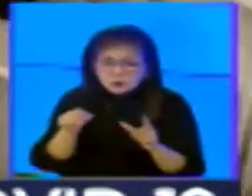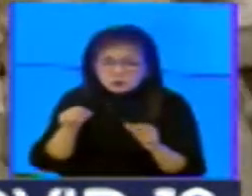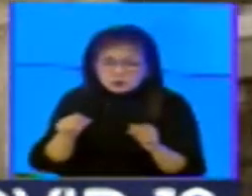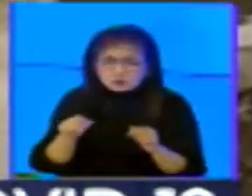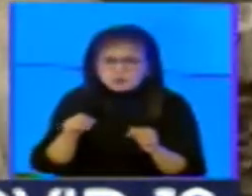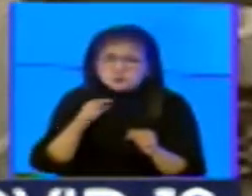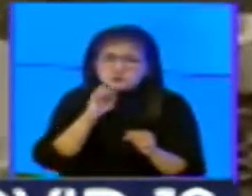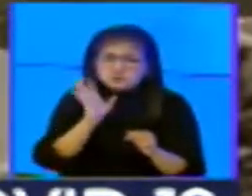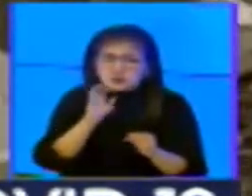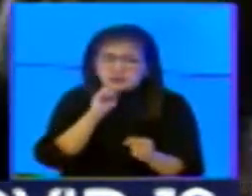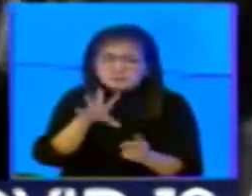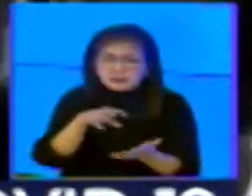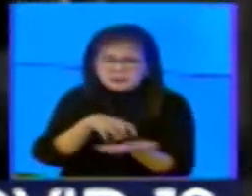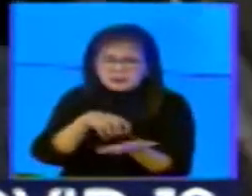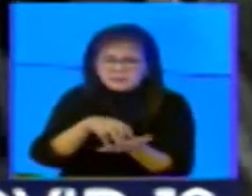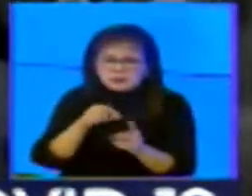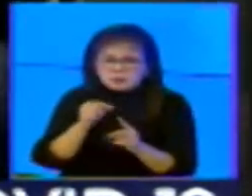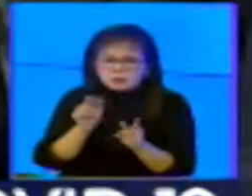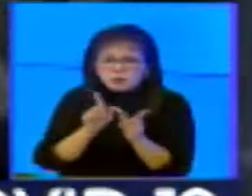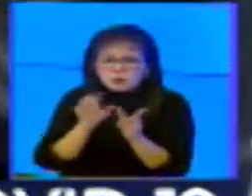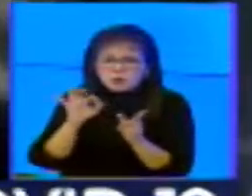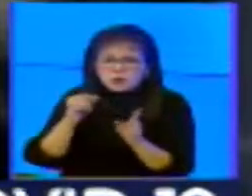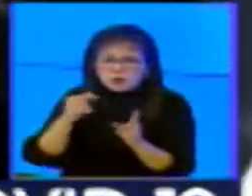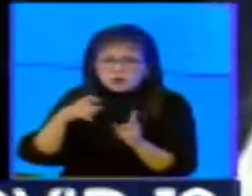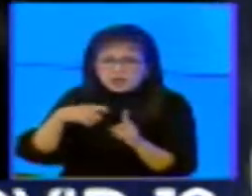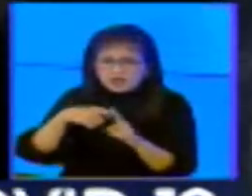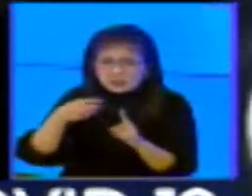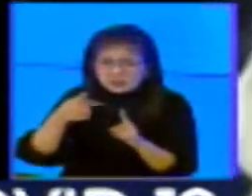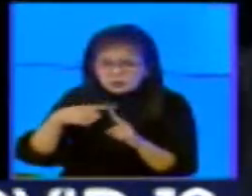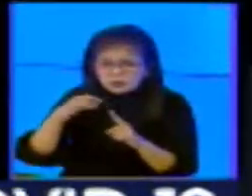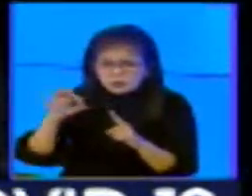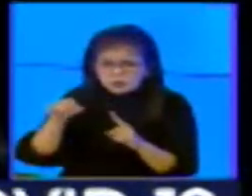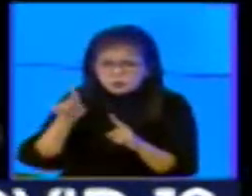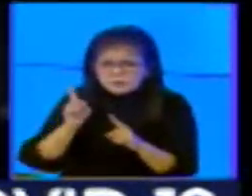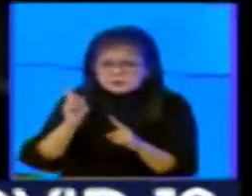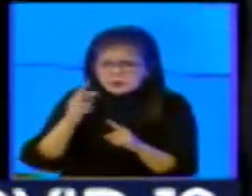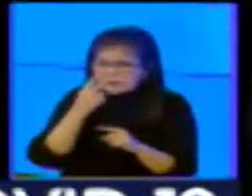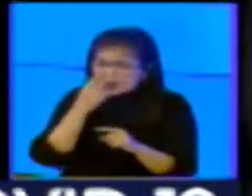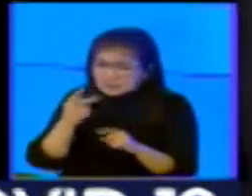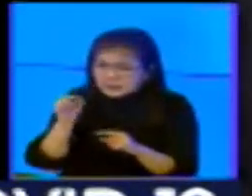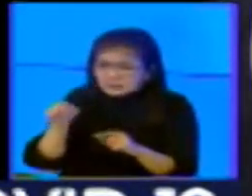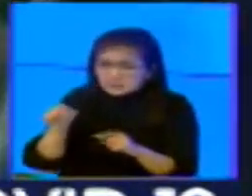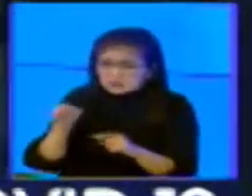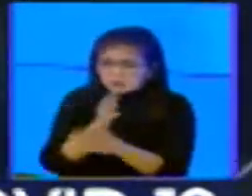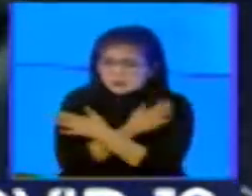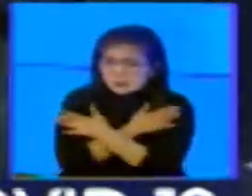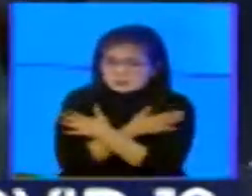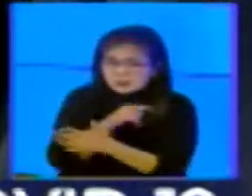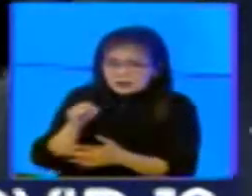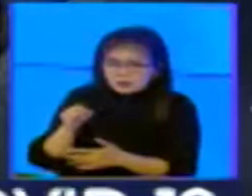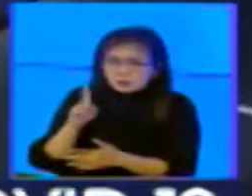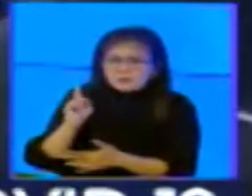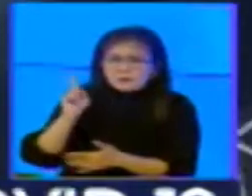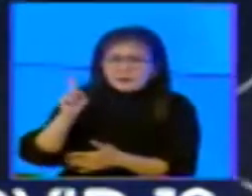Timur Banyumas ini karena ada anggapan jenazah COVID-19 berbahaya bagi masyarakat. Padahal jenazah tidak berbahaya